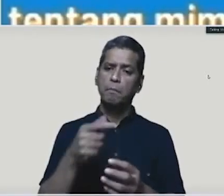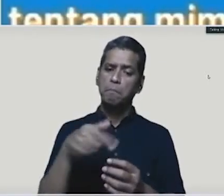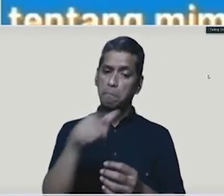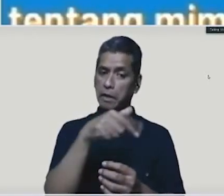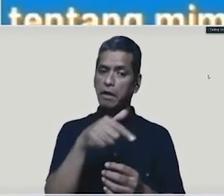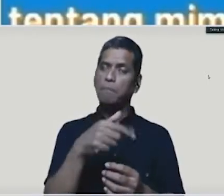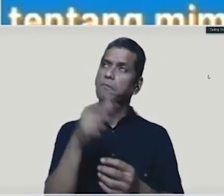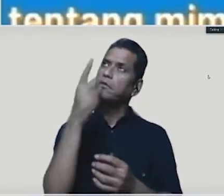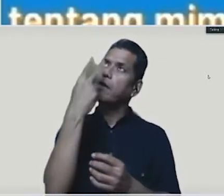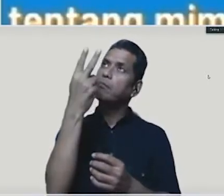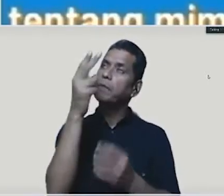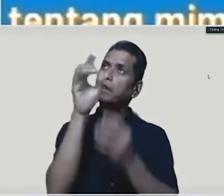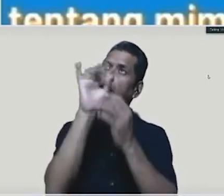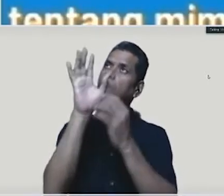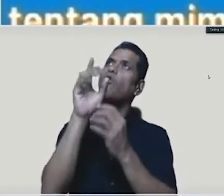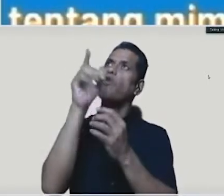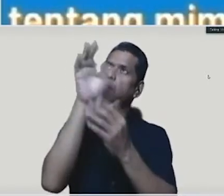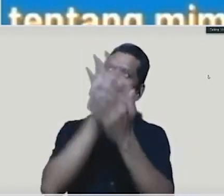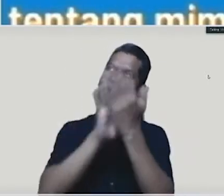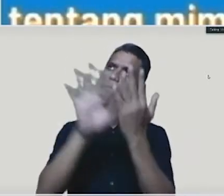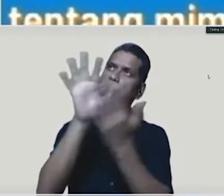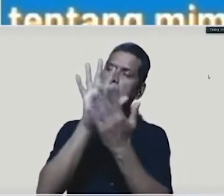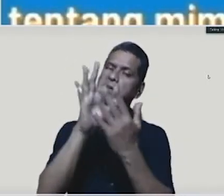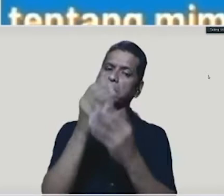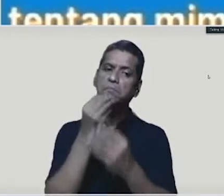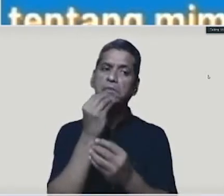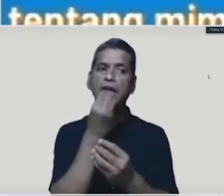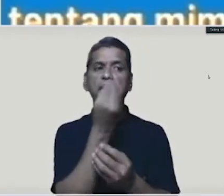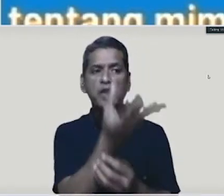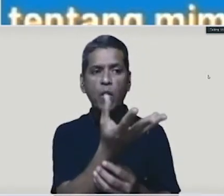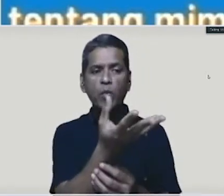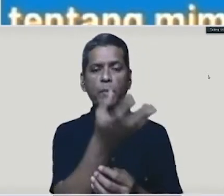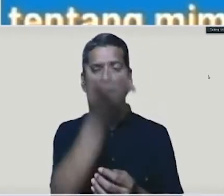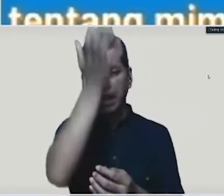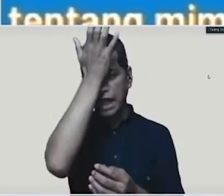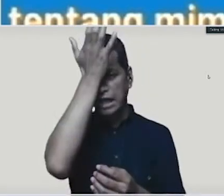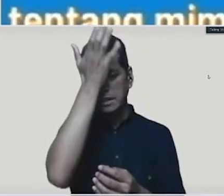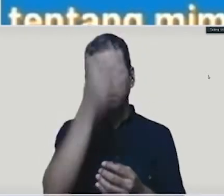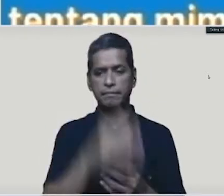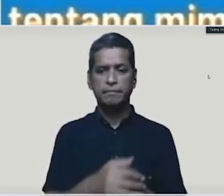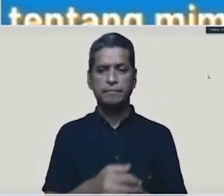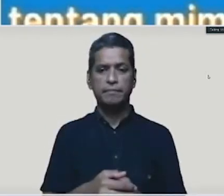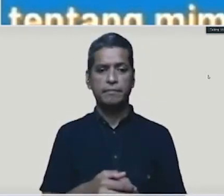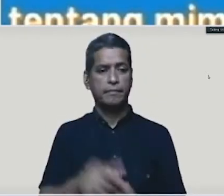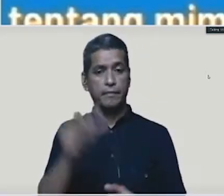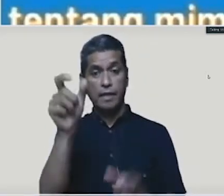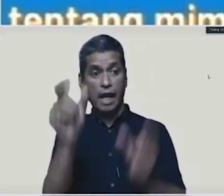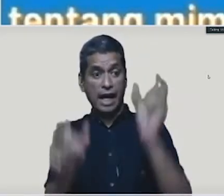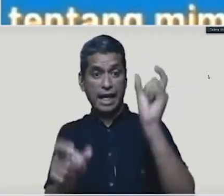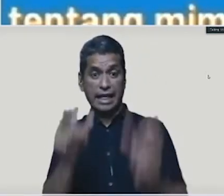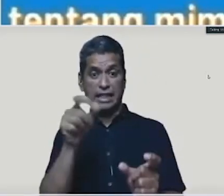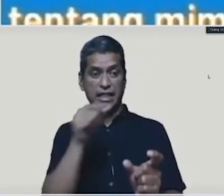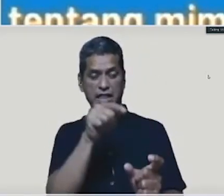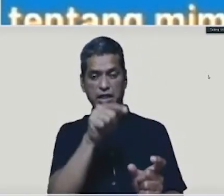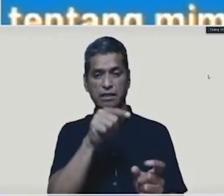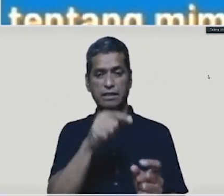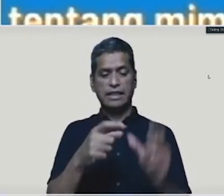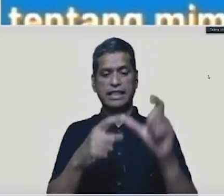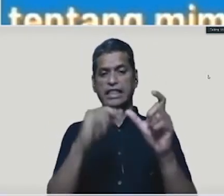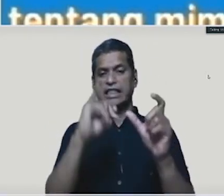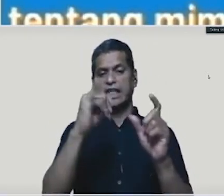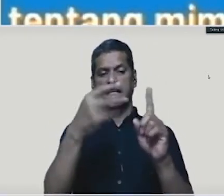ramalan-ramalan Hai dan kemudian dikatakan juga ahli dzikir ahli sihir yang disini dimaksudkan adalah